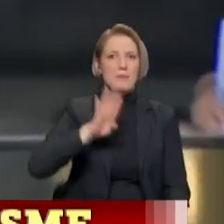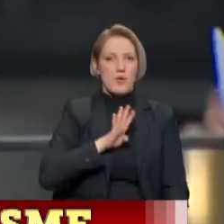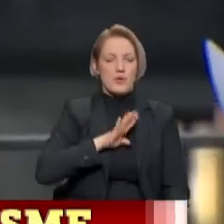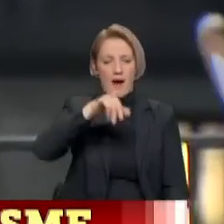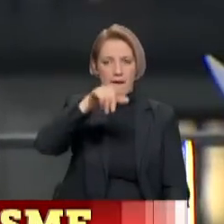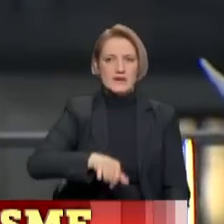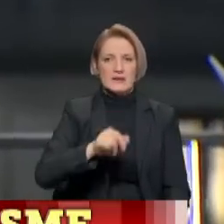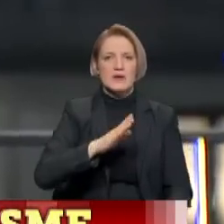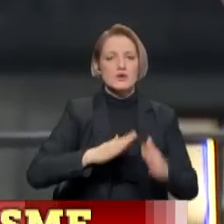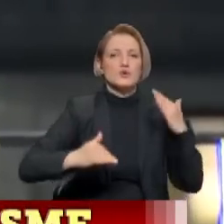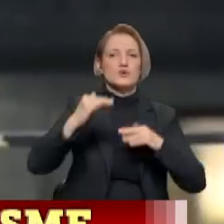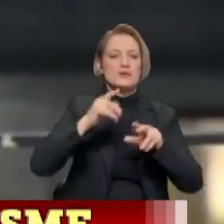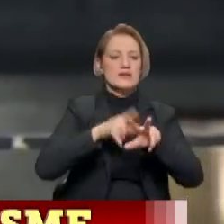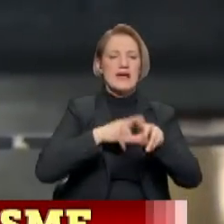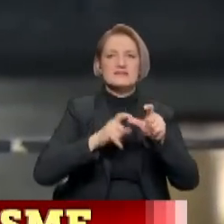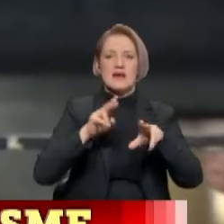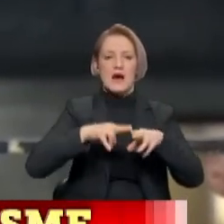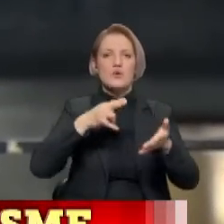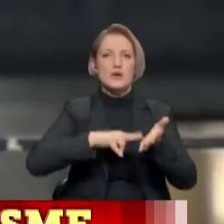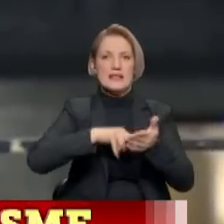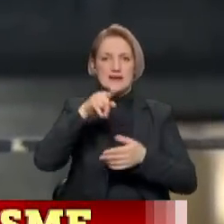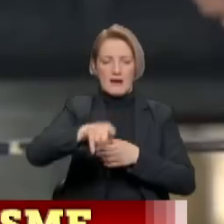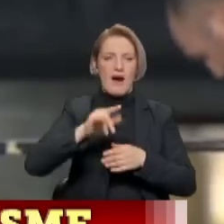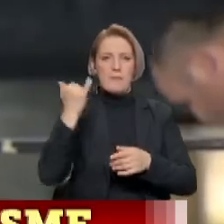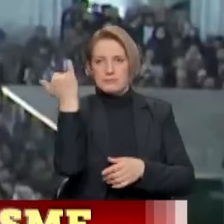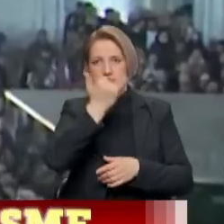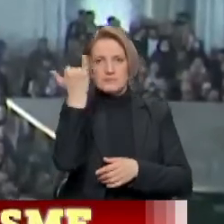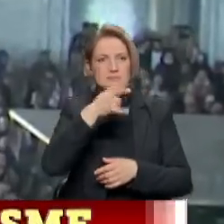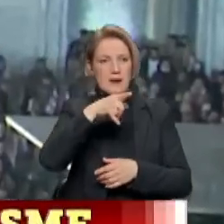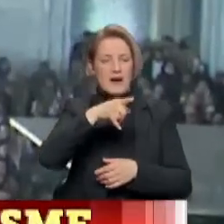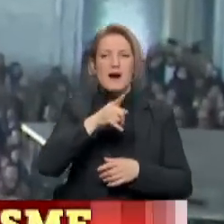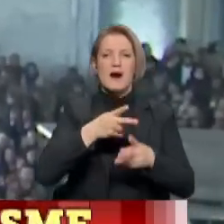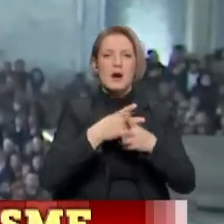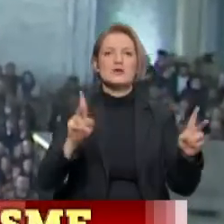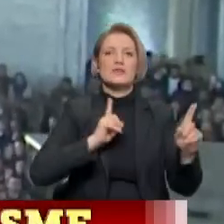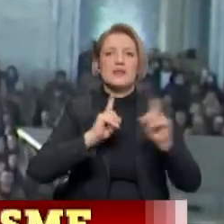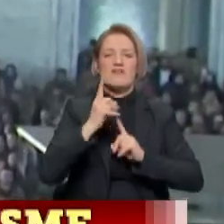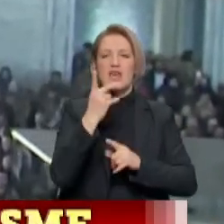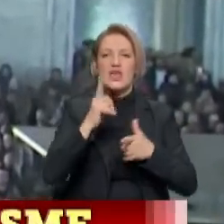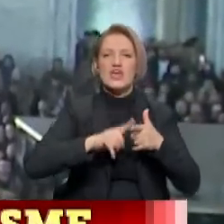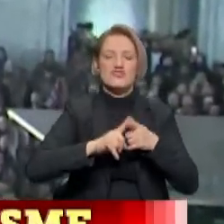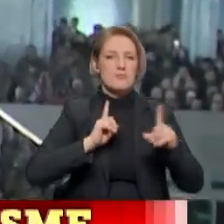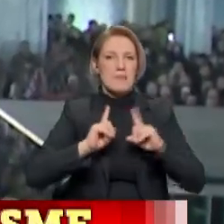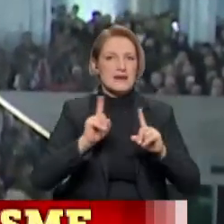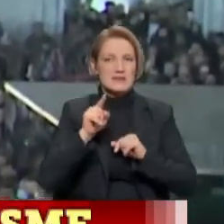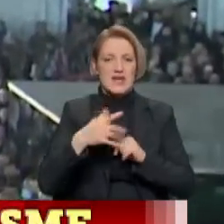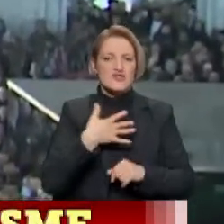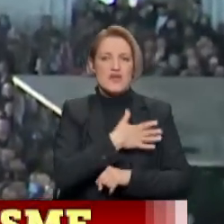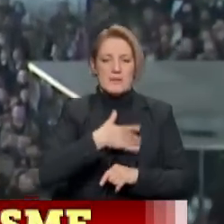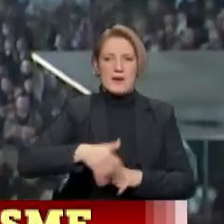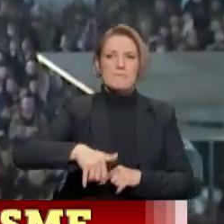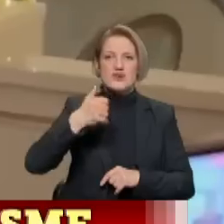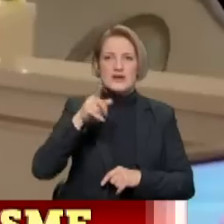İmamoğlu hakkında Yüksek Seçim Kurulu üyelerine hakaret ettiği iddiasıyla açılan davanın ikinci duruşması sırasında CHP